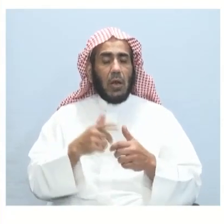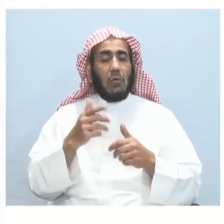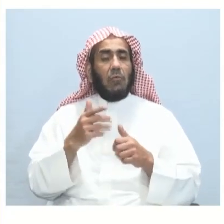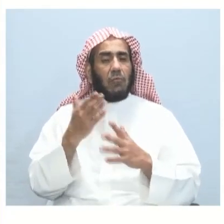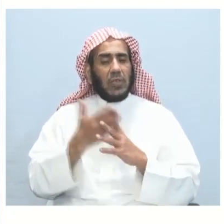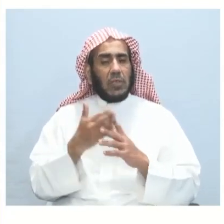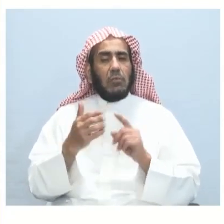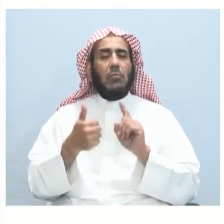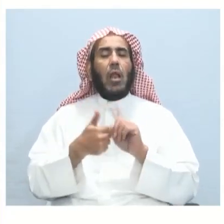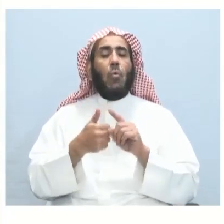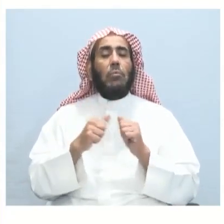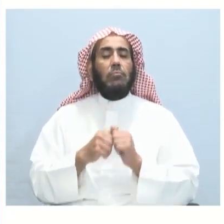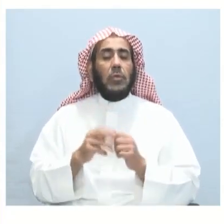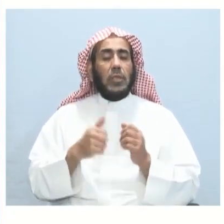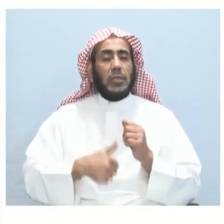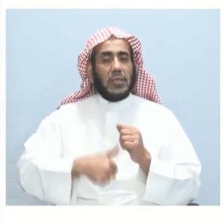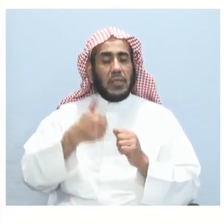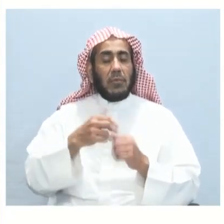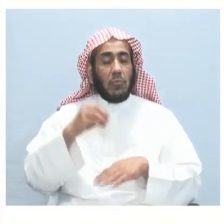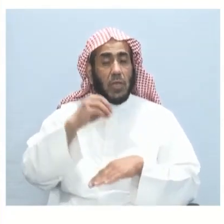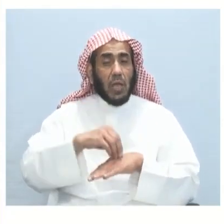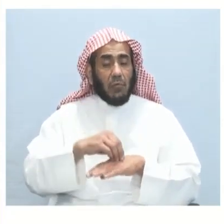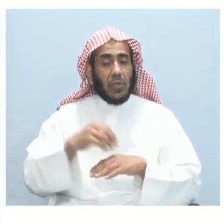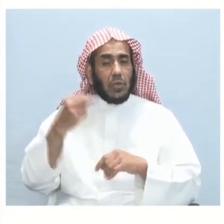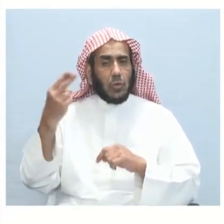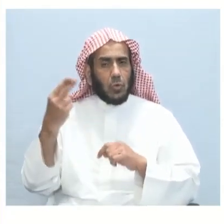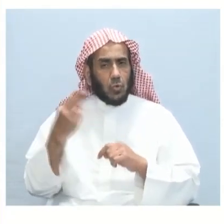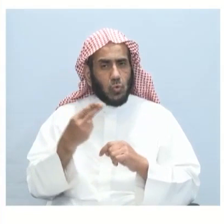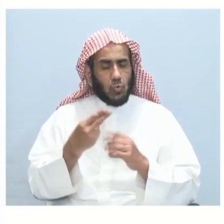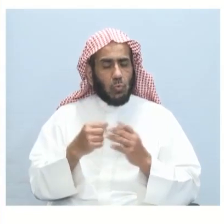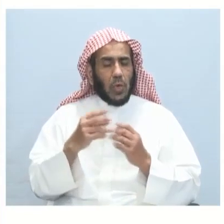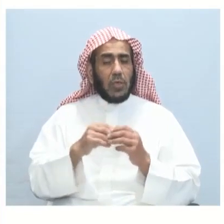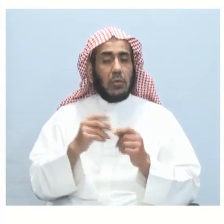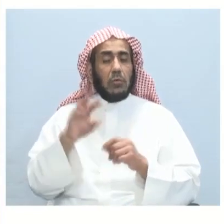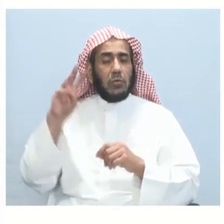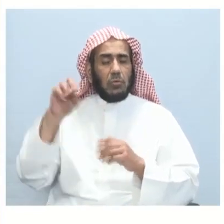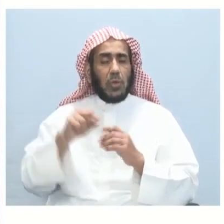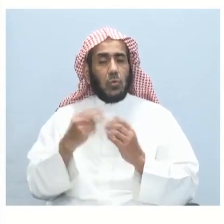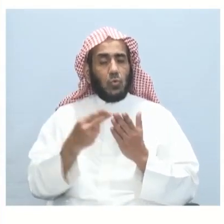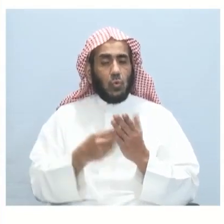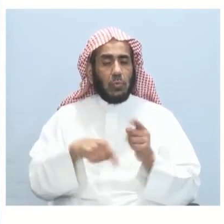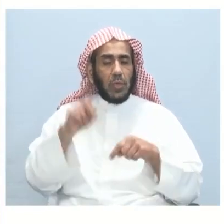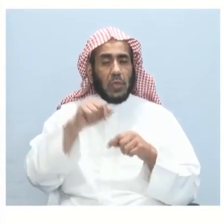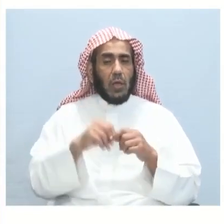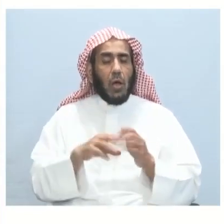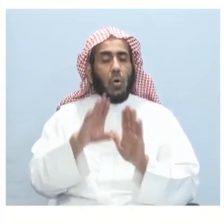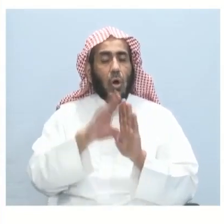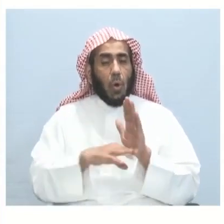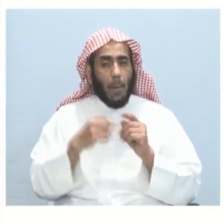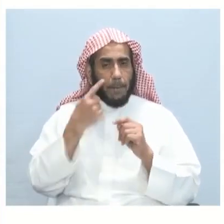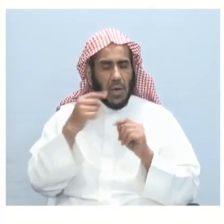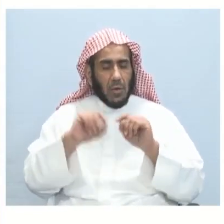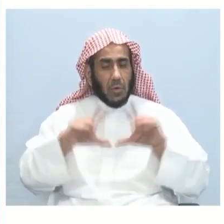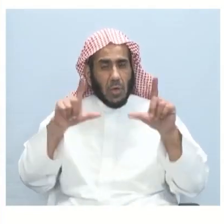الاول اذا نستطيع اضافه رسوم باستخدام سمارت ارتو اضافه رسوم تخطيطيه او قوائم مرئيه